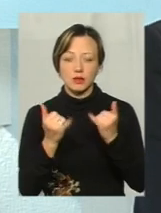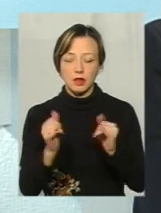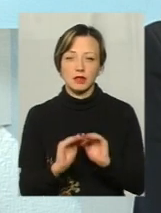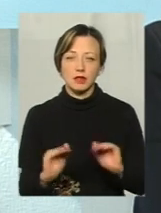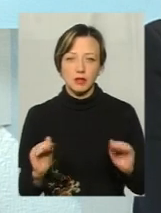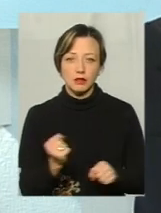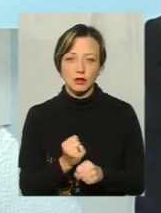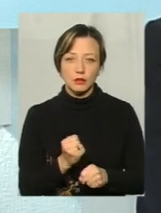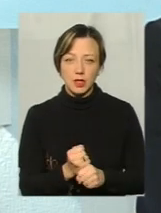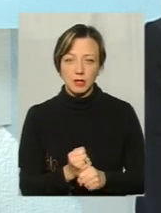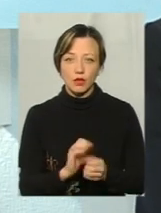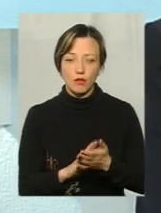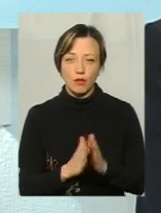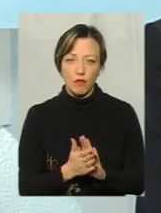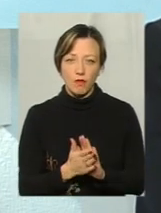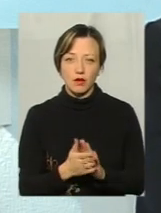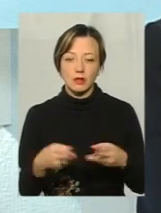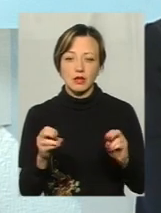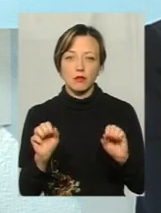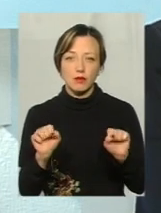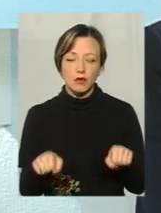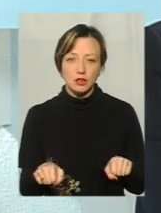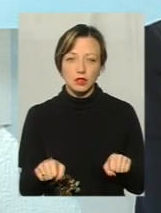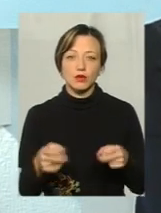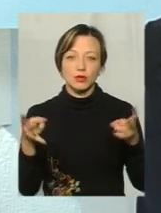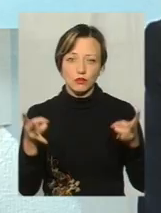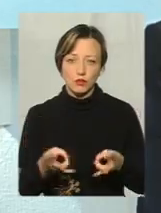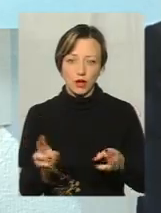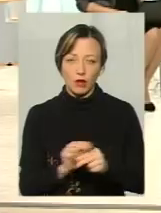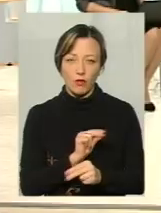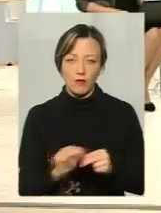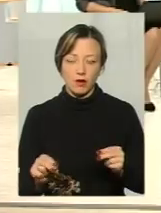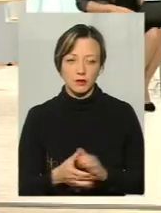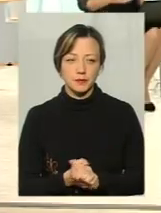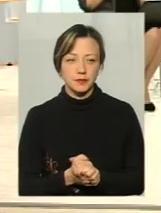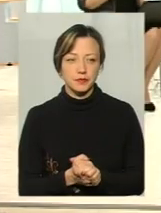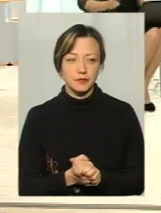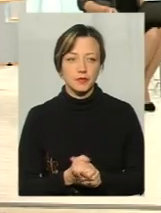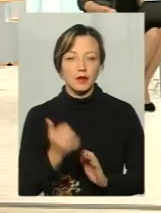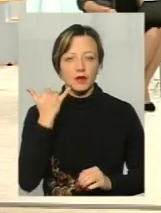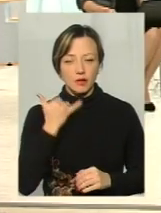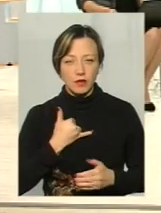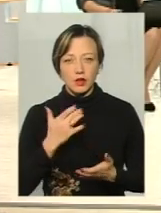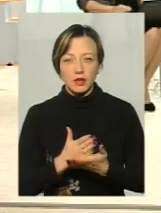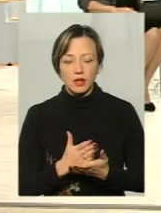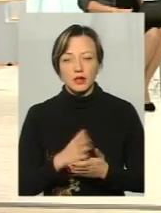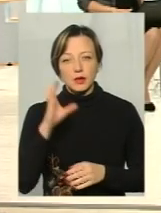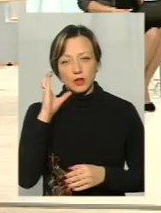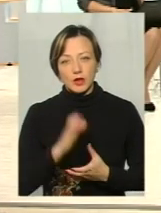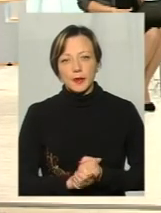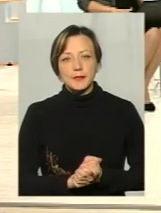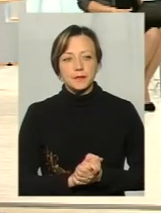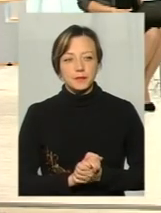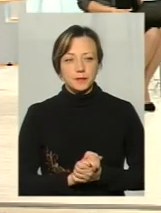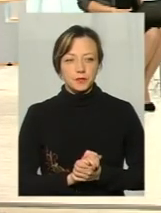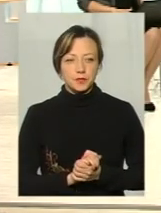дітей умови, де можна їх, не можна, а нужно лікувати. Дякую. В нас є телефонний дзвінок. Давайте послухаємо